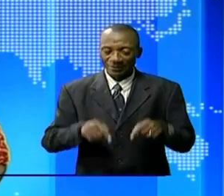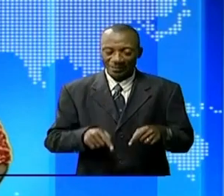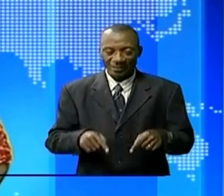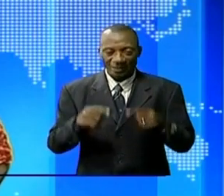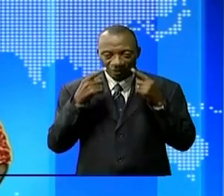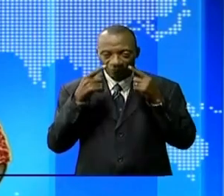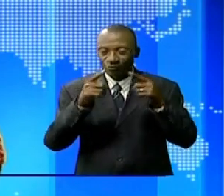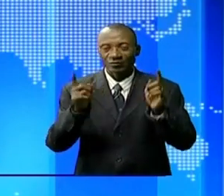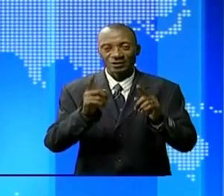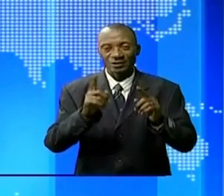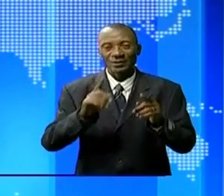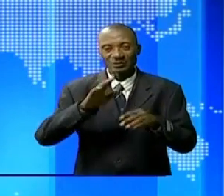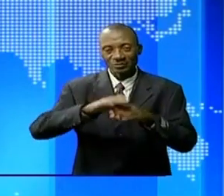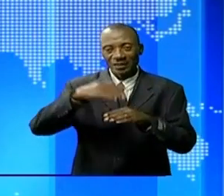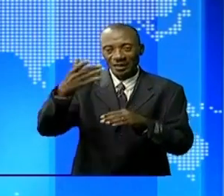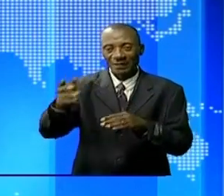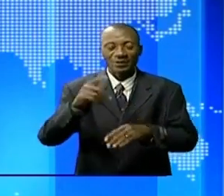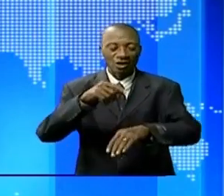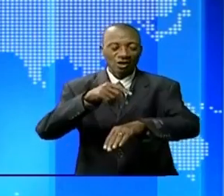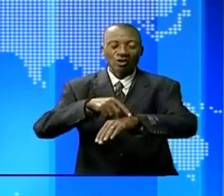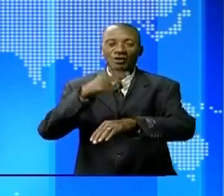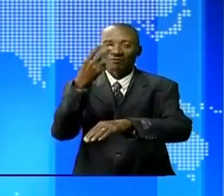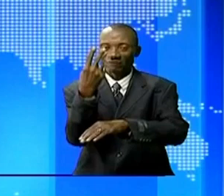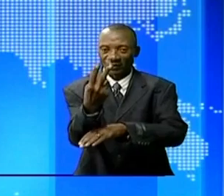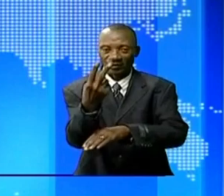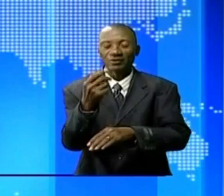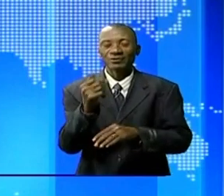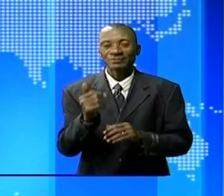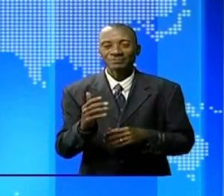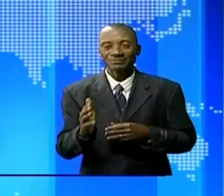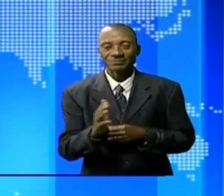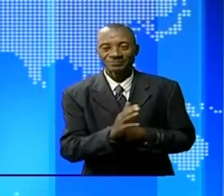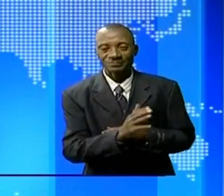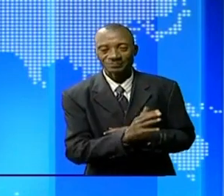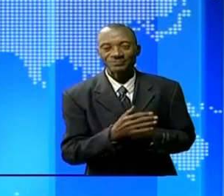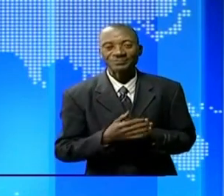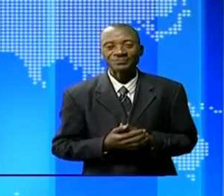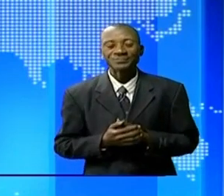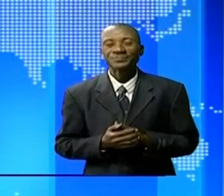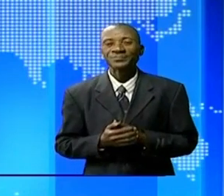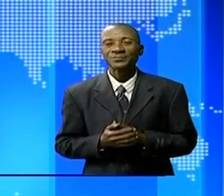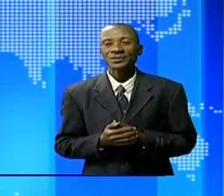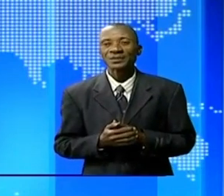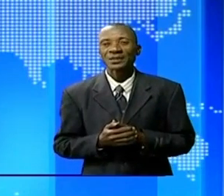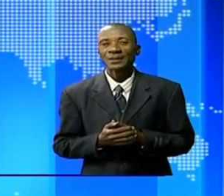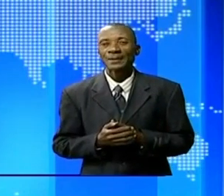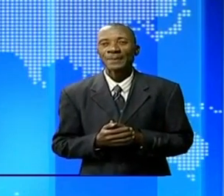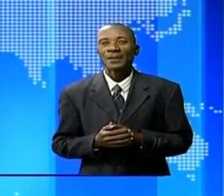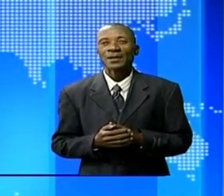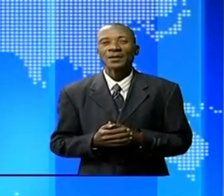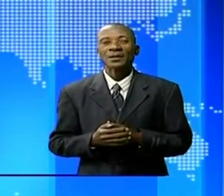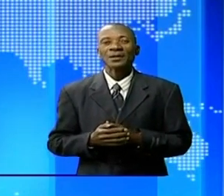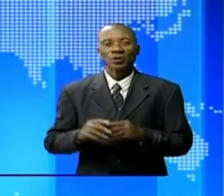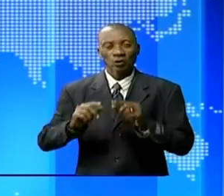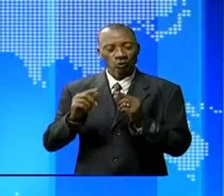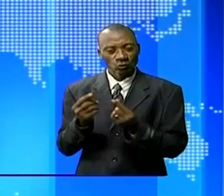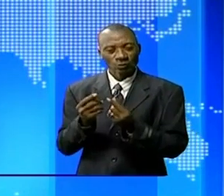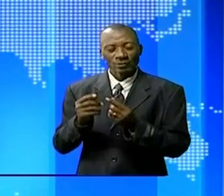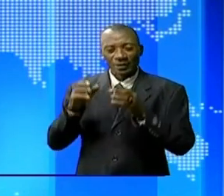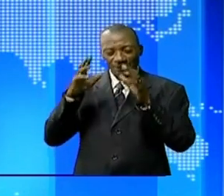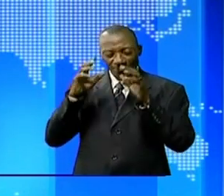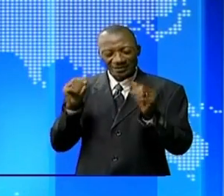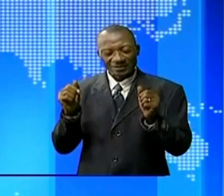éditions le motard a heurté par le véhicule de l'escort aux présidentielles sont hors